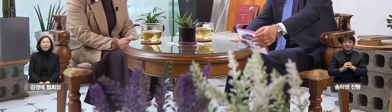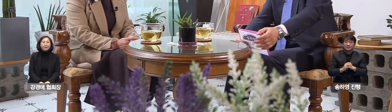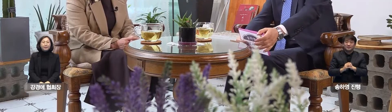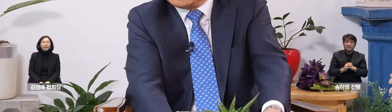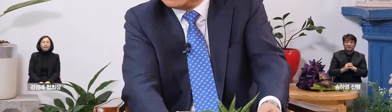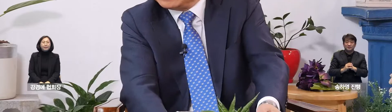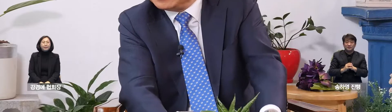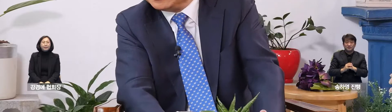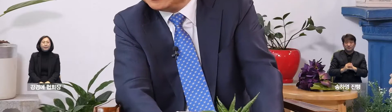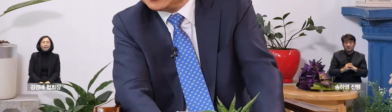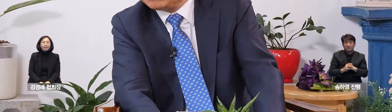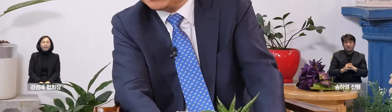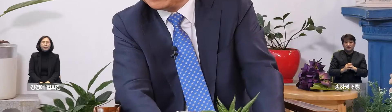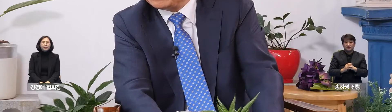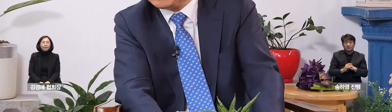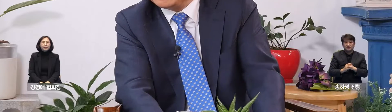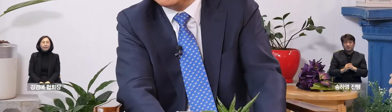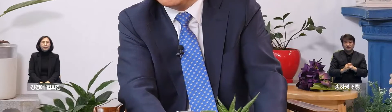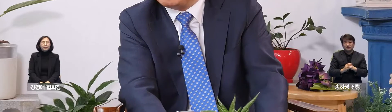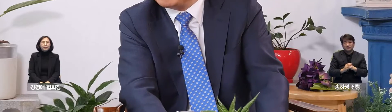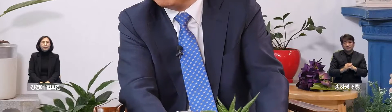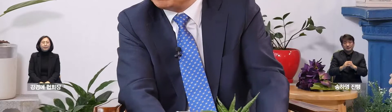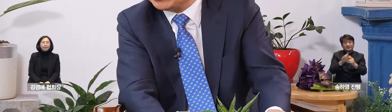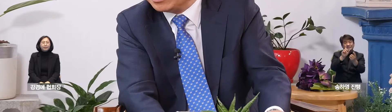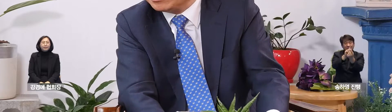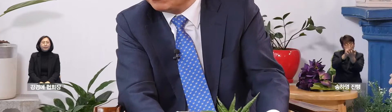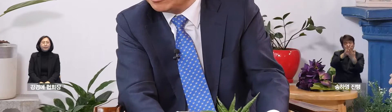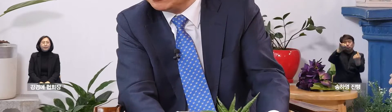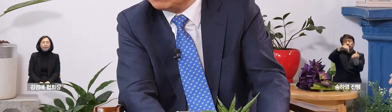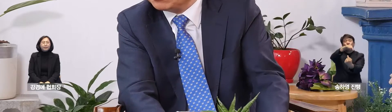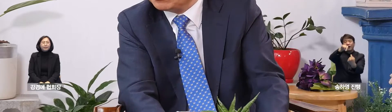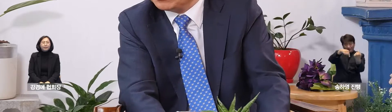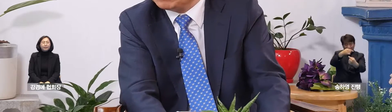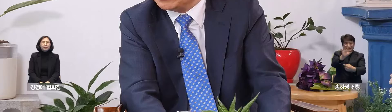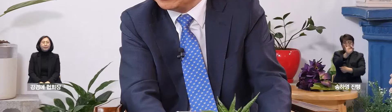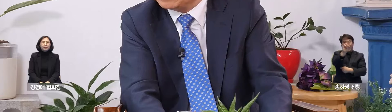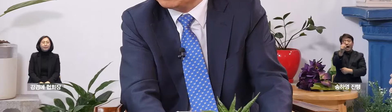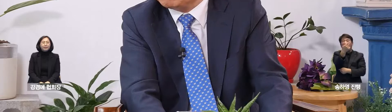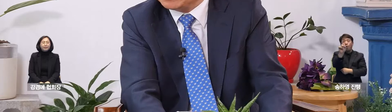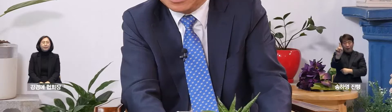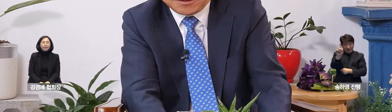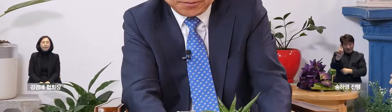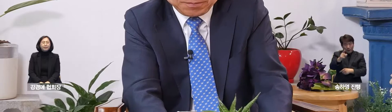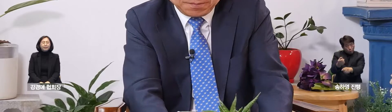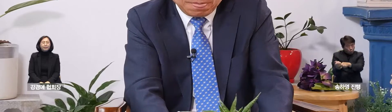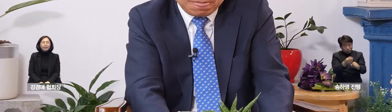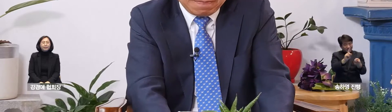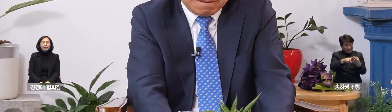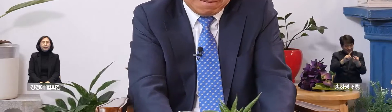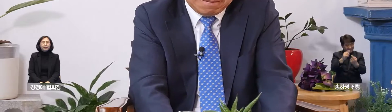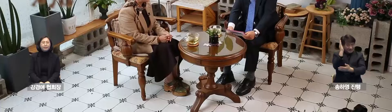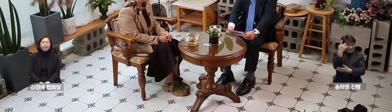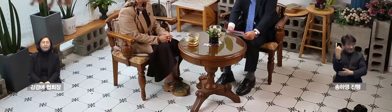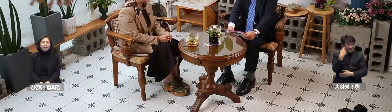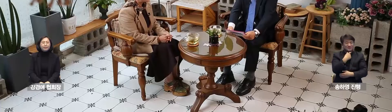이제는 직접 경영하시는 아와골프에 대한 말씀을 좀 들어봐야 되겠습니다.